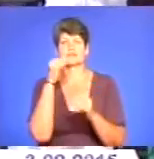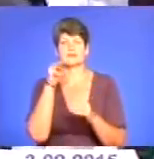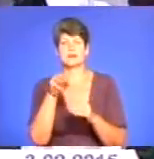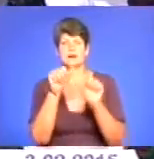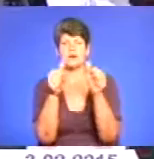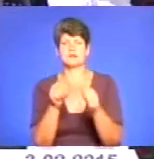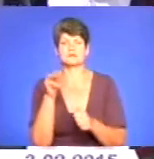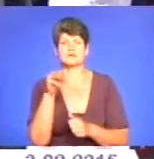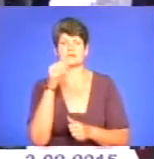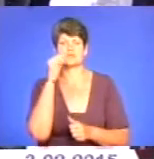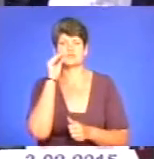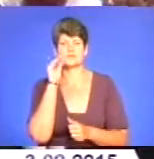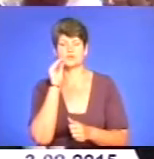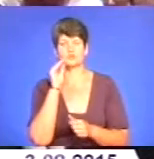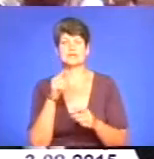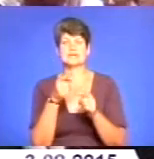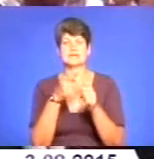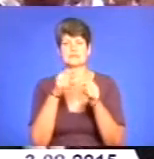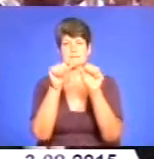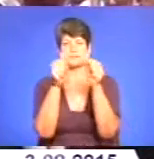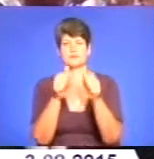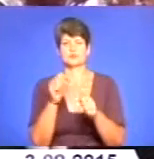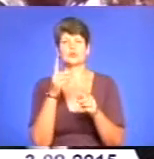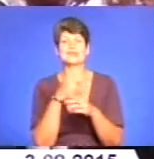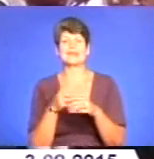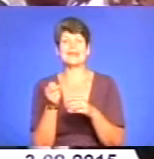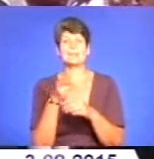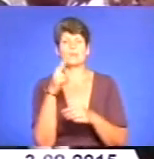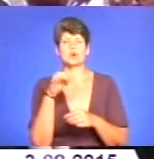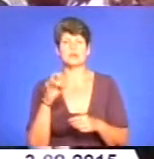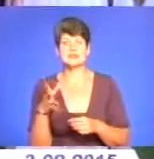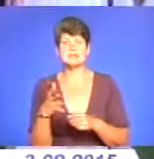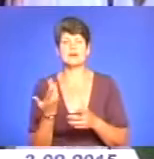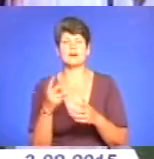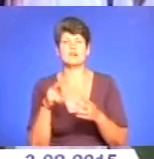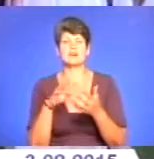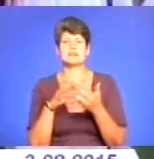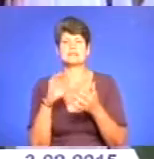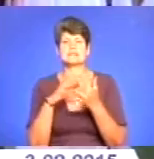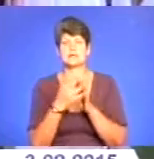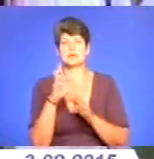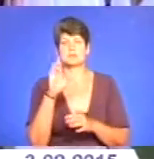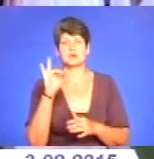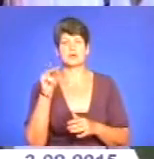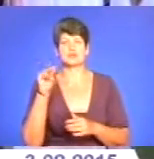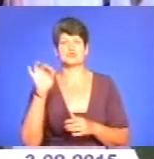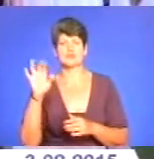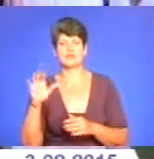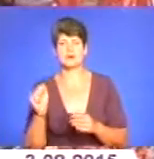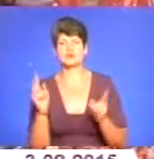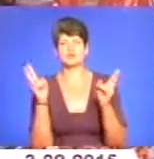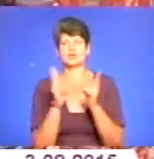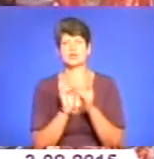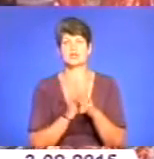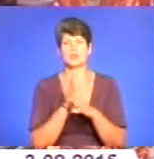пам'ятного знаку депортації. А в лемківському селі, що розмістилося в урочищі Бичова, гості зустрічали театралізованим